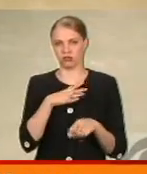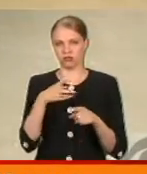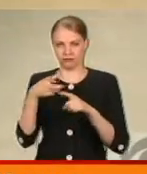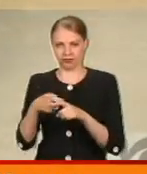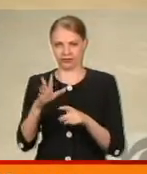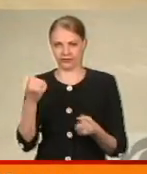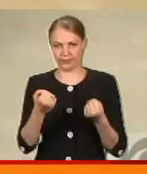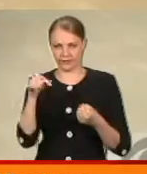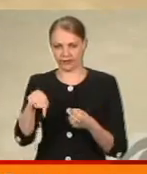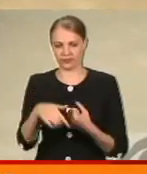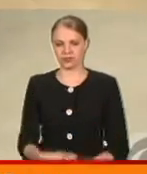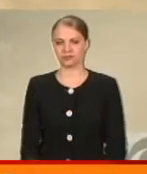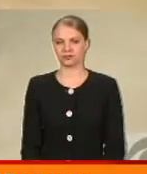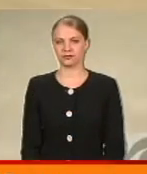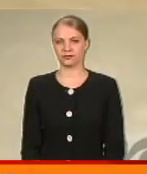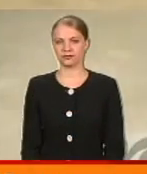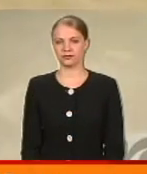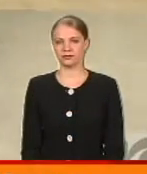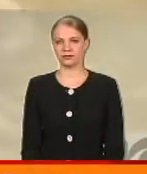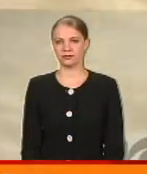заблокований в автівці.